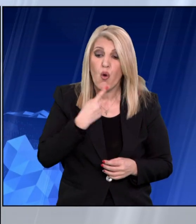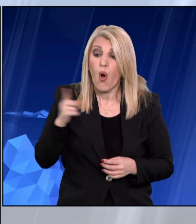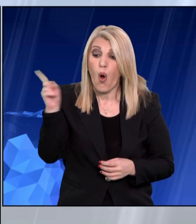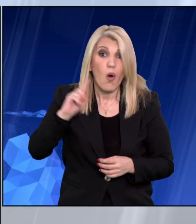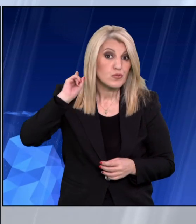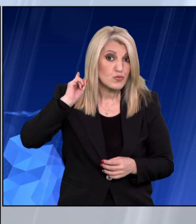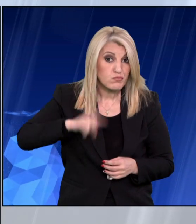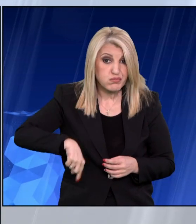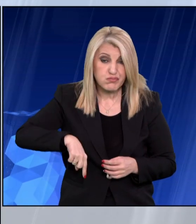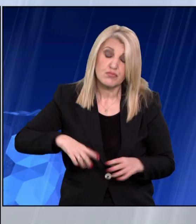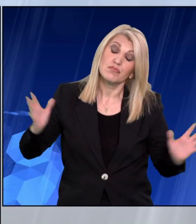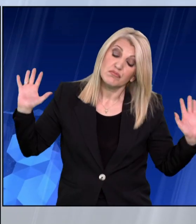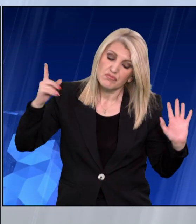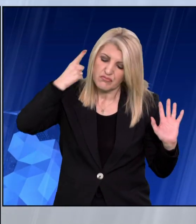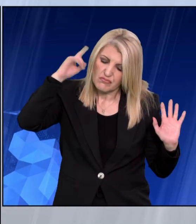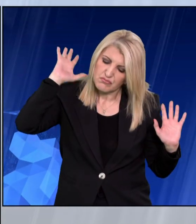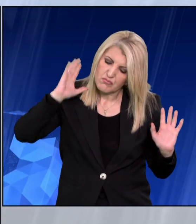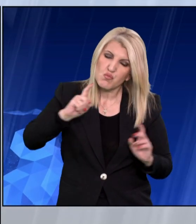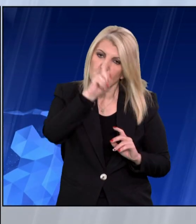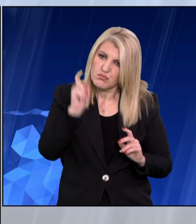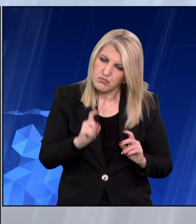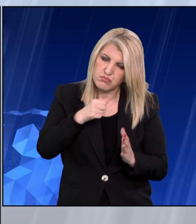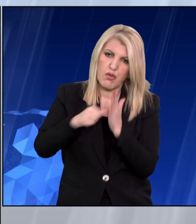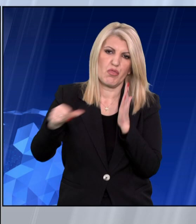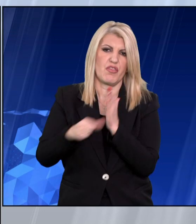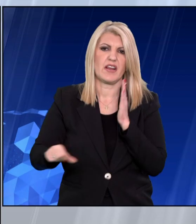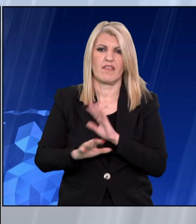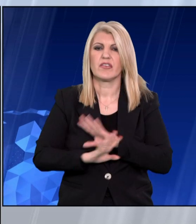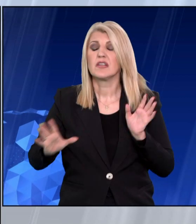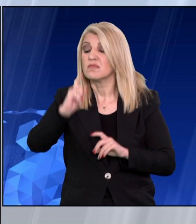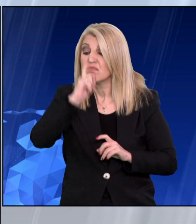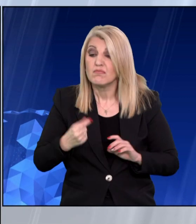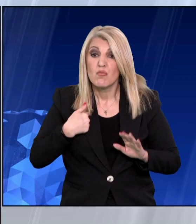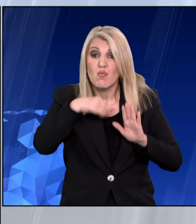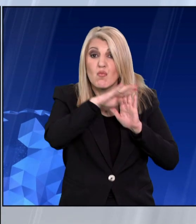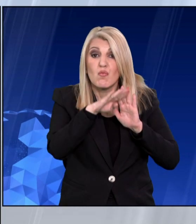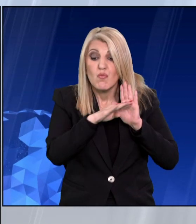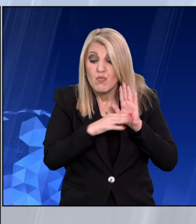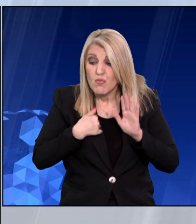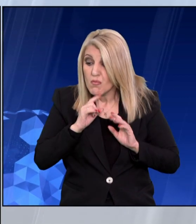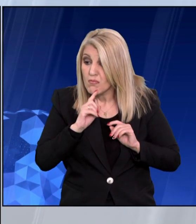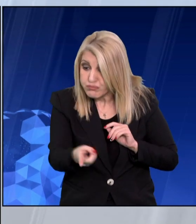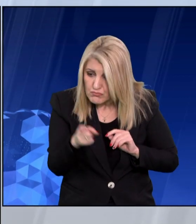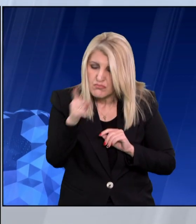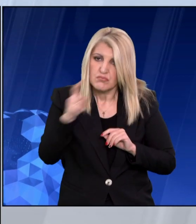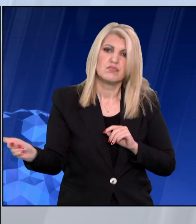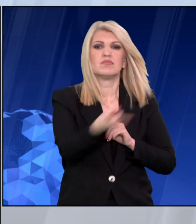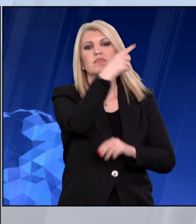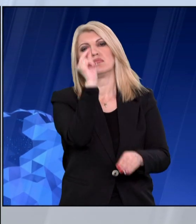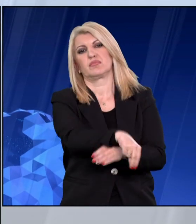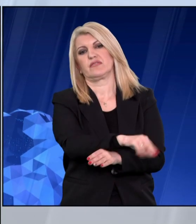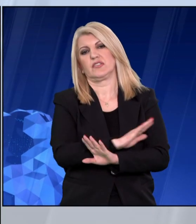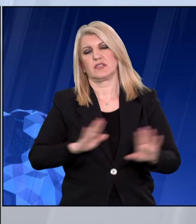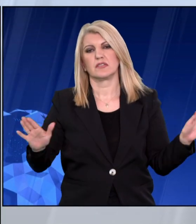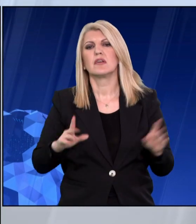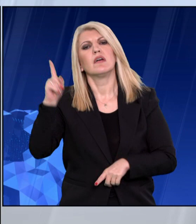την υπερψήφιση του νομοσχεδίου πολλά στελέχη του κόμματος έδειξαν αιφνιδιάζονται ενώ αποκαλύφθηκε ότι υπάρχουν βουλευτές που δεν θέλουν να το ψηφίσουν λόγω πιέσεων